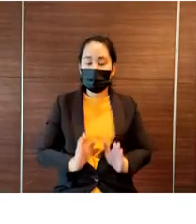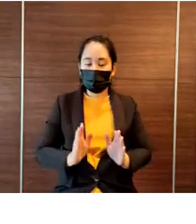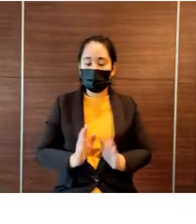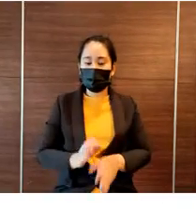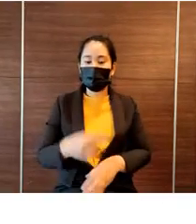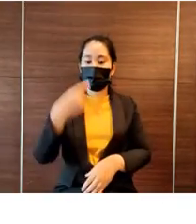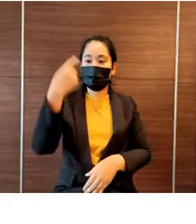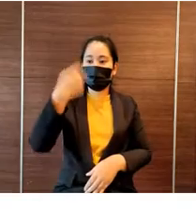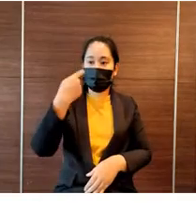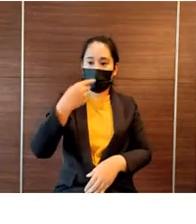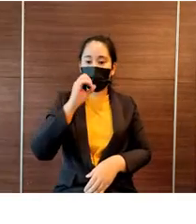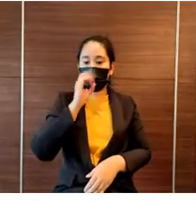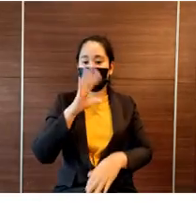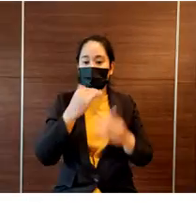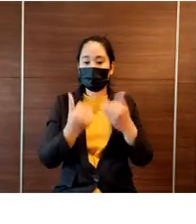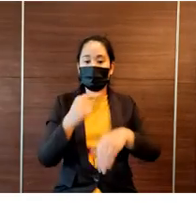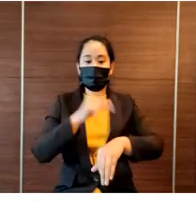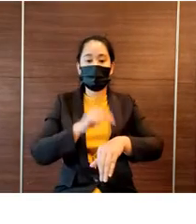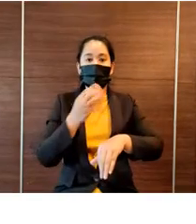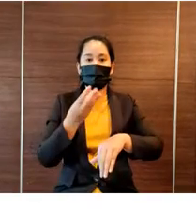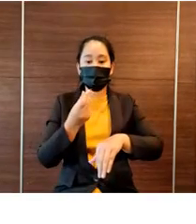าตอนนี้เวลาเท่าไหร่คะ